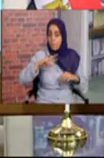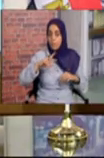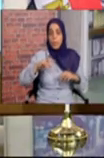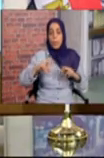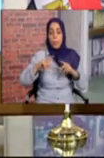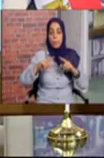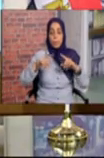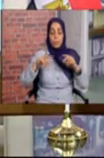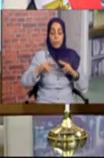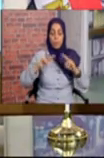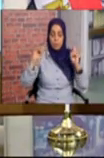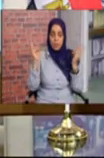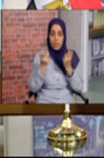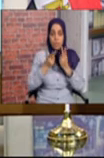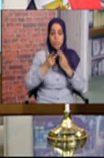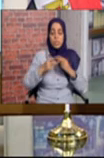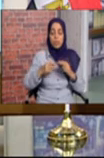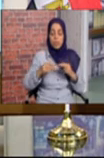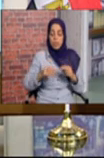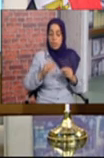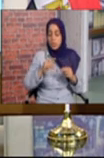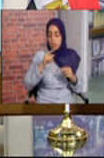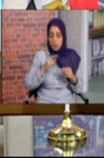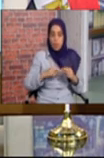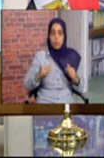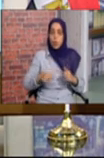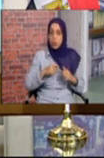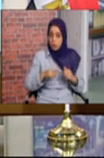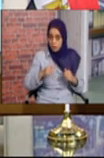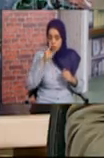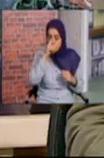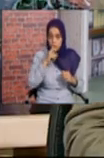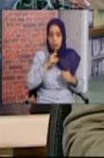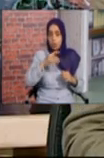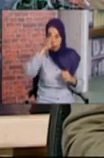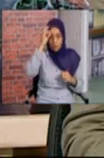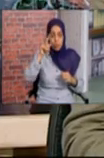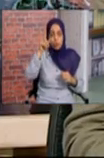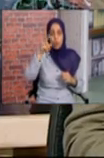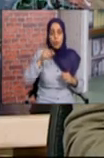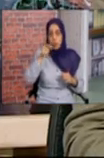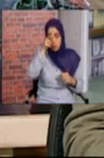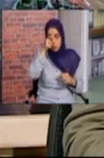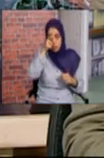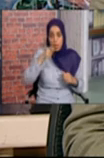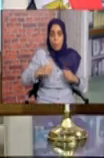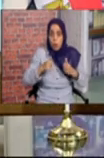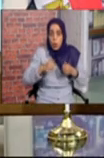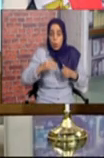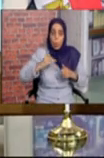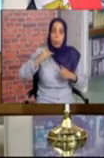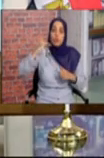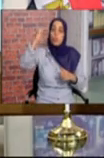يعني تحطمت زي العراق وزي سوريا، اخواتنا هنا ان شاء الله يعودوا، بقوا يعني بقوا مستثمرين